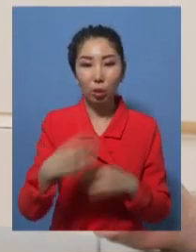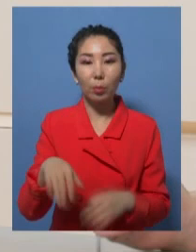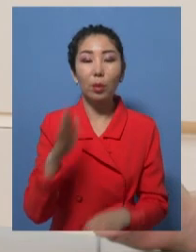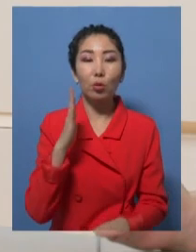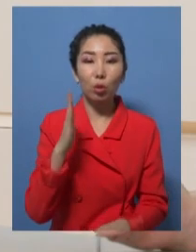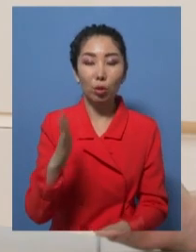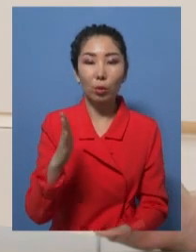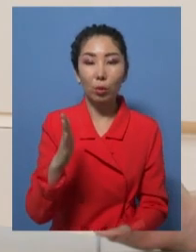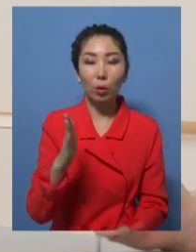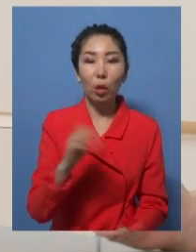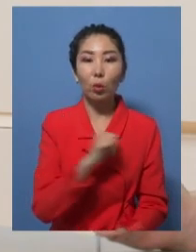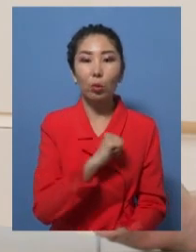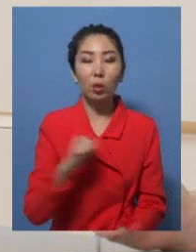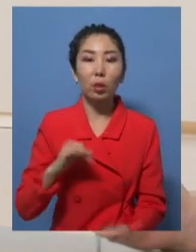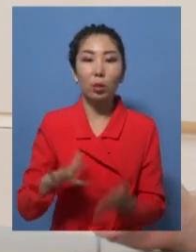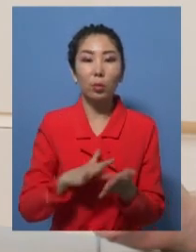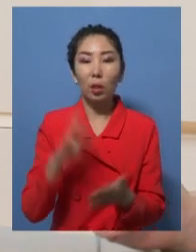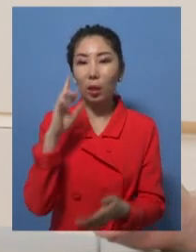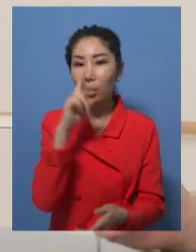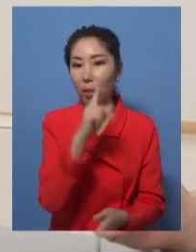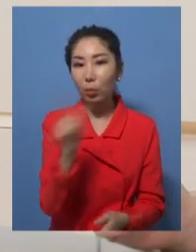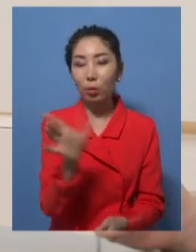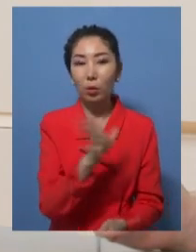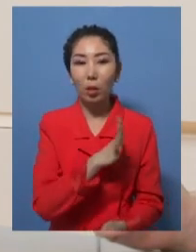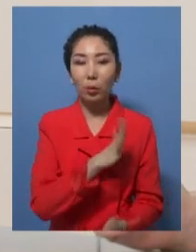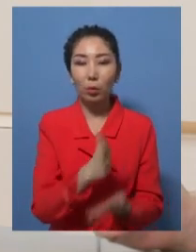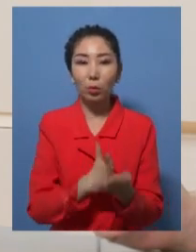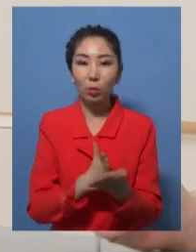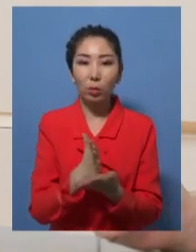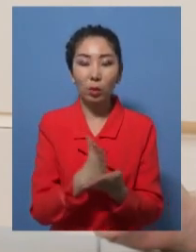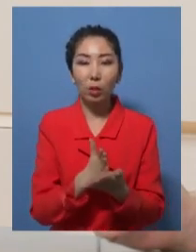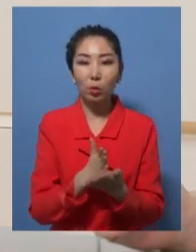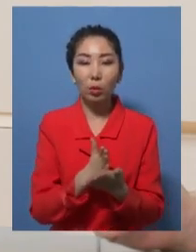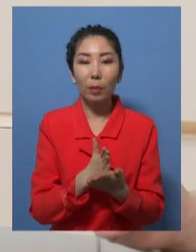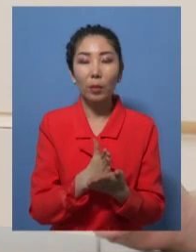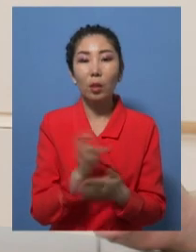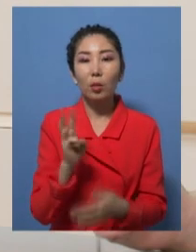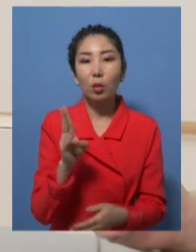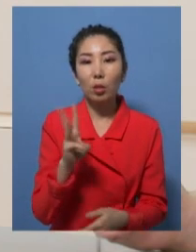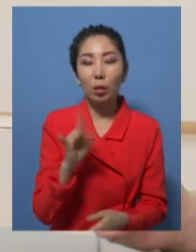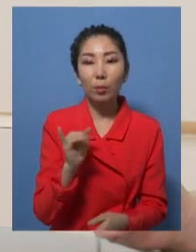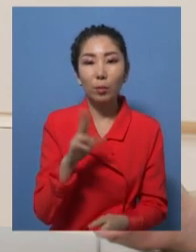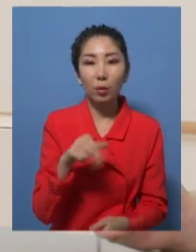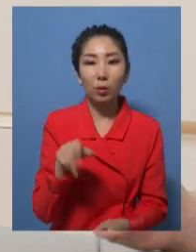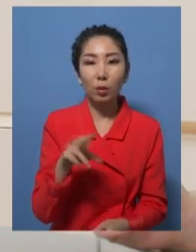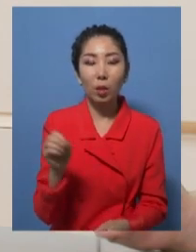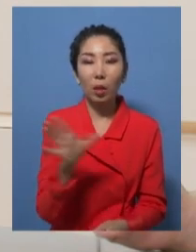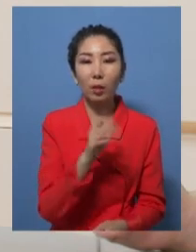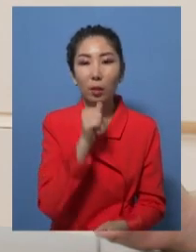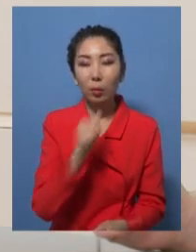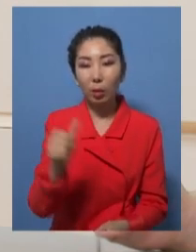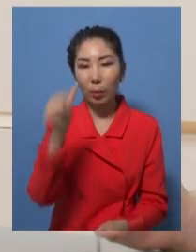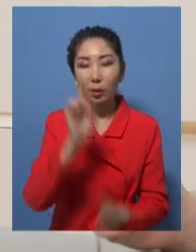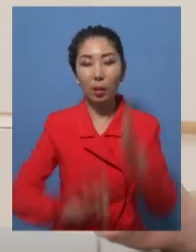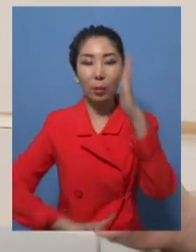жаңағы өздерінің есептері дұрыс болмай қалып, бір айға кешіктіріп төлеп жүрді. Соның ең соңғысы осы шілде айында, біздер шілде